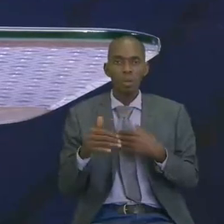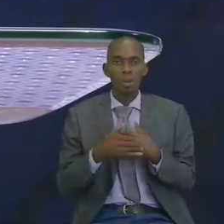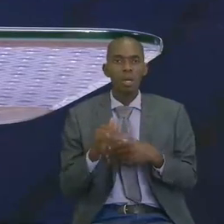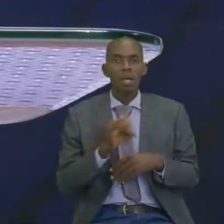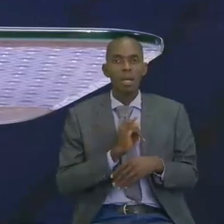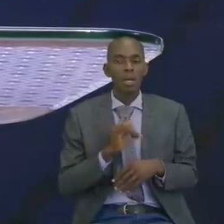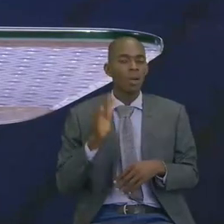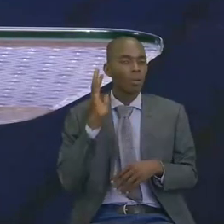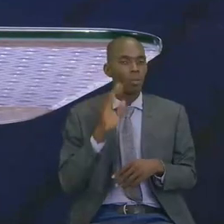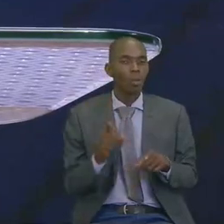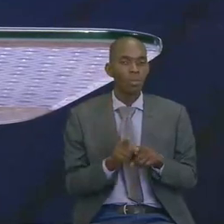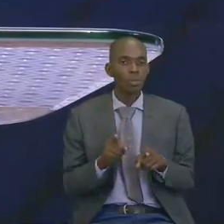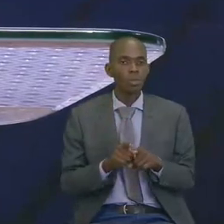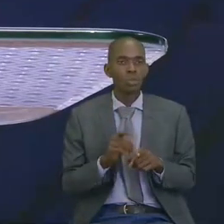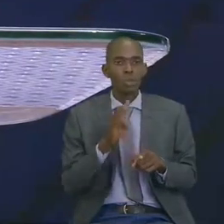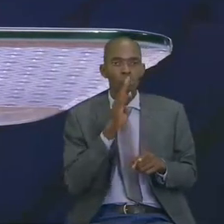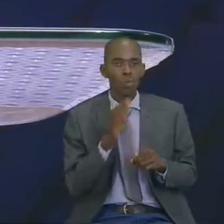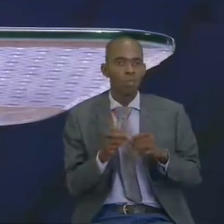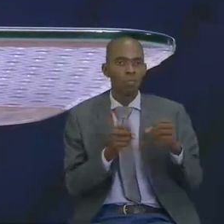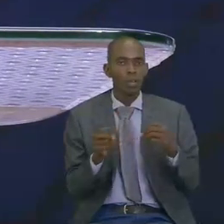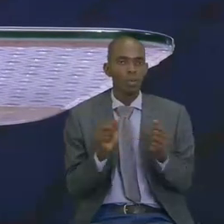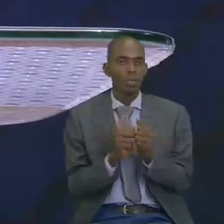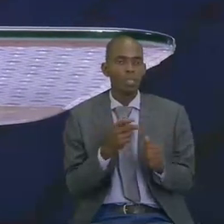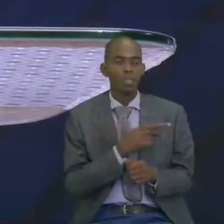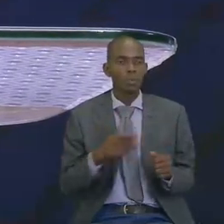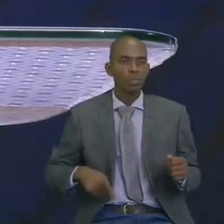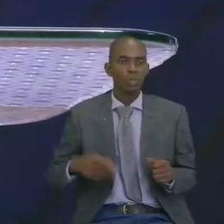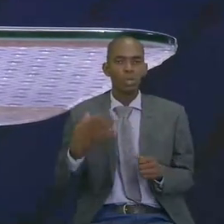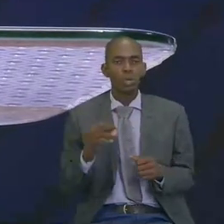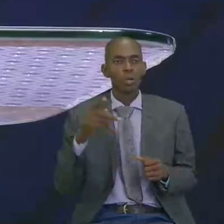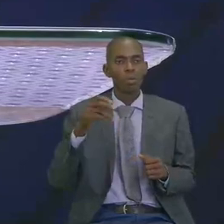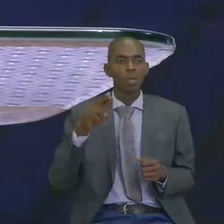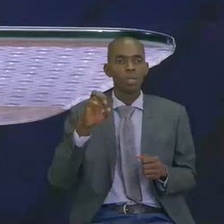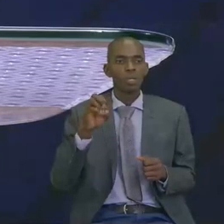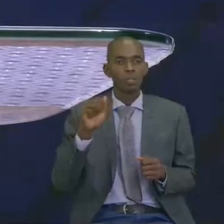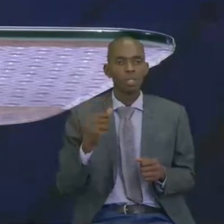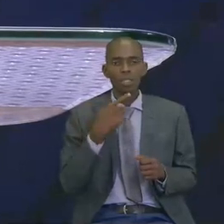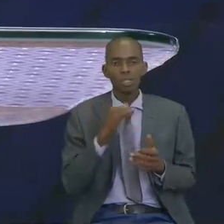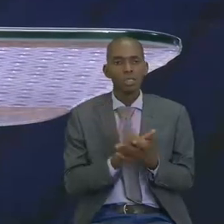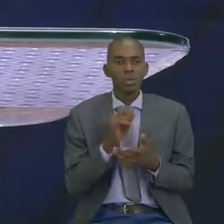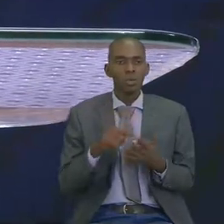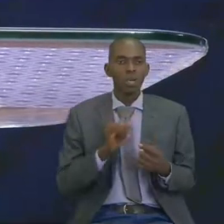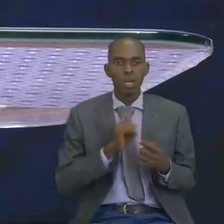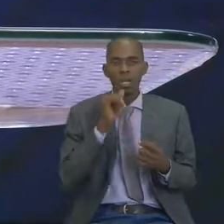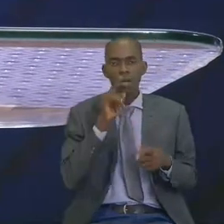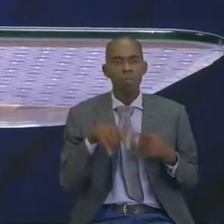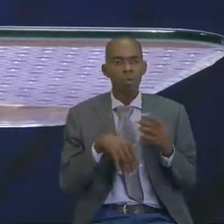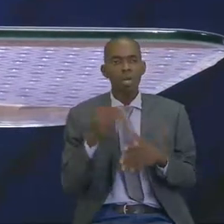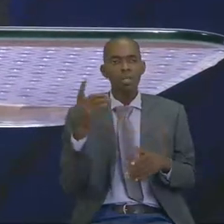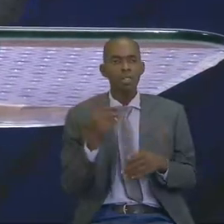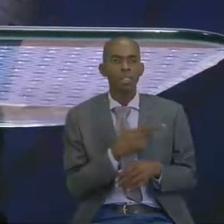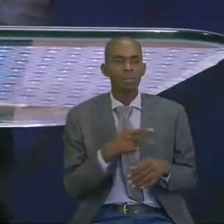vais retourner, je vais combattre le roi. Et quand je partirai, voici le chef de